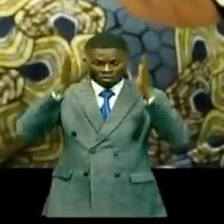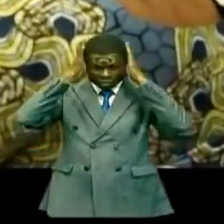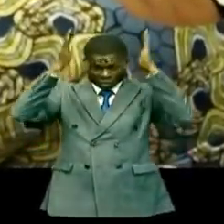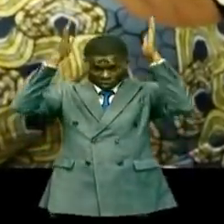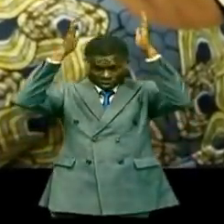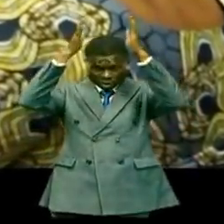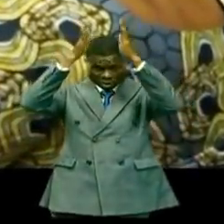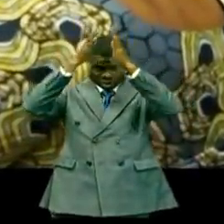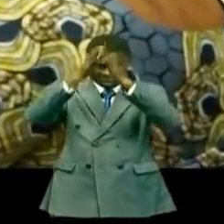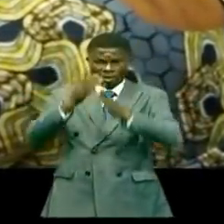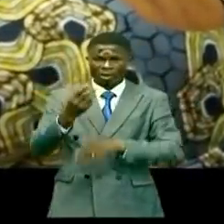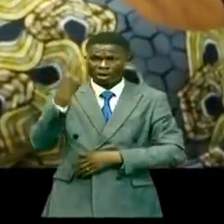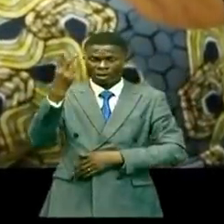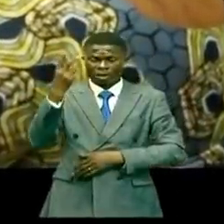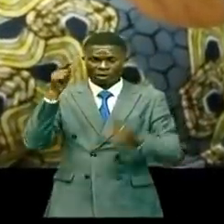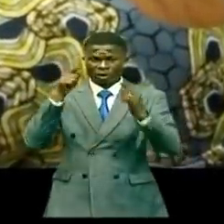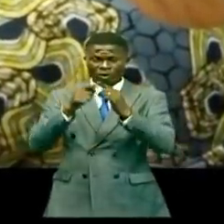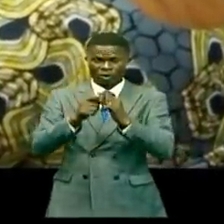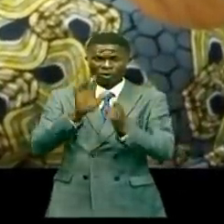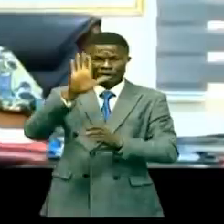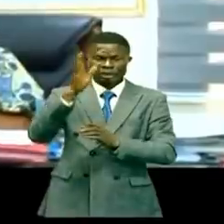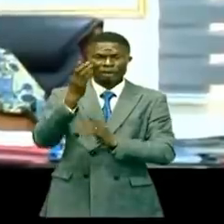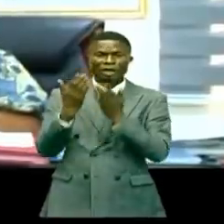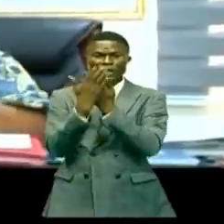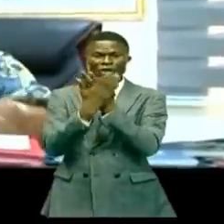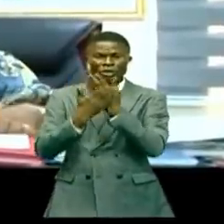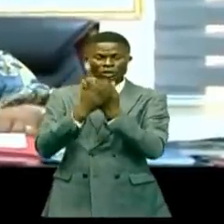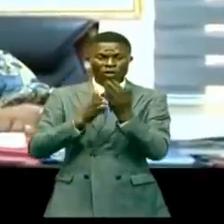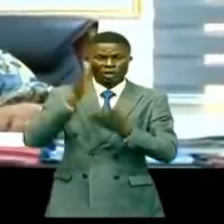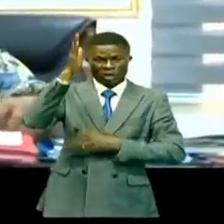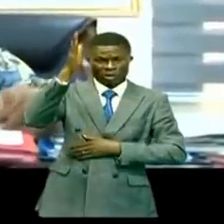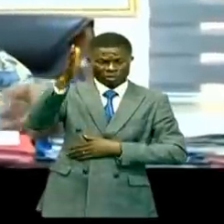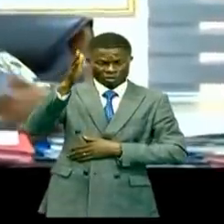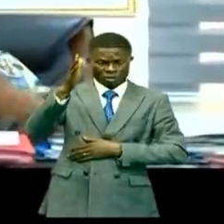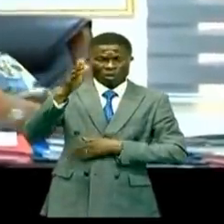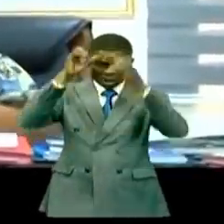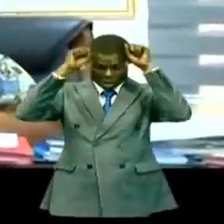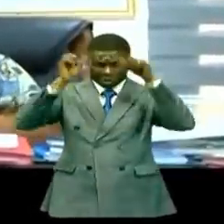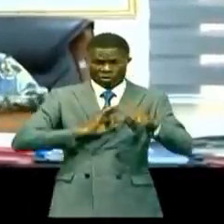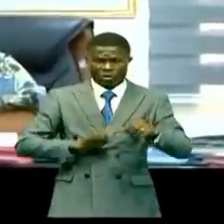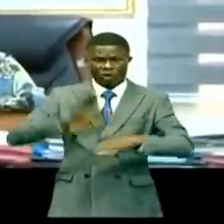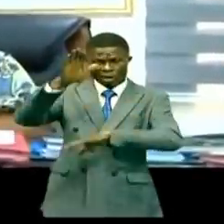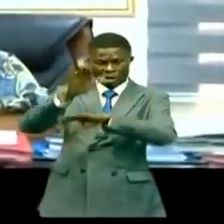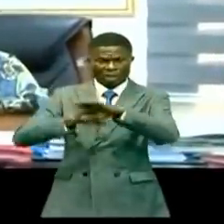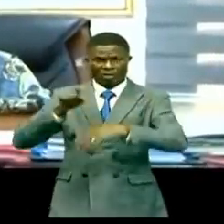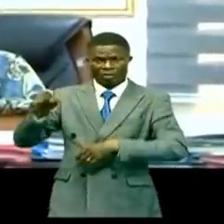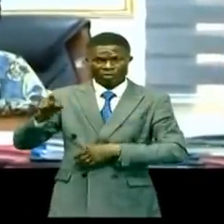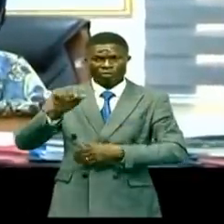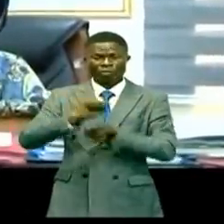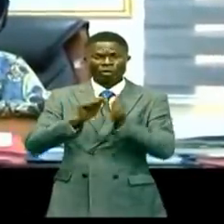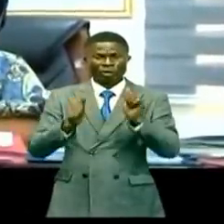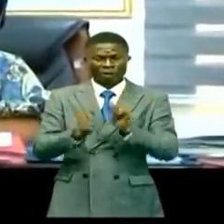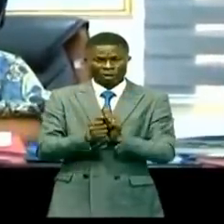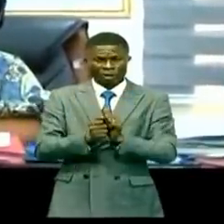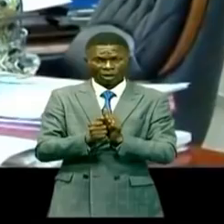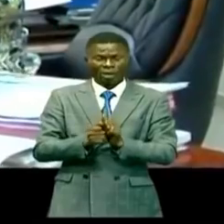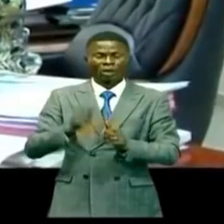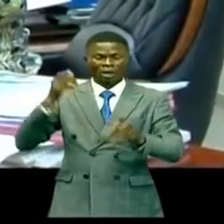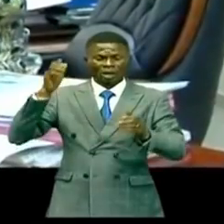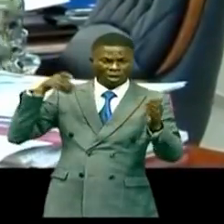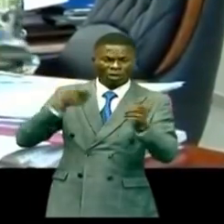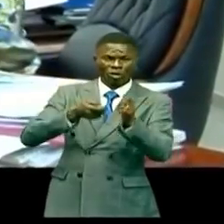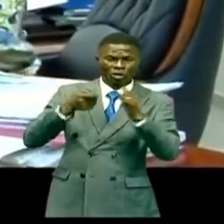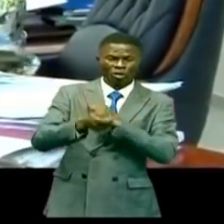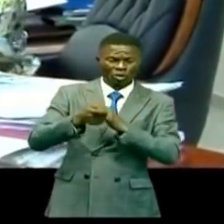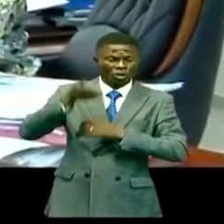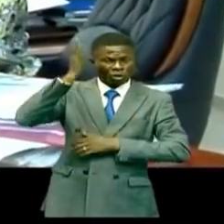2 au 5 juillet prochain à l'invitation du président de la République, la psychose sur la recrudescence de la criminalité dans le